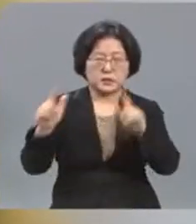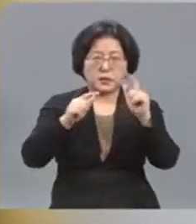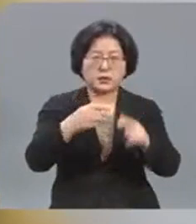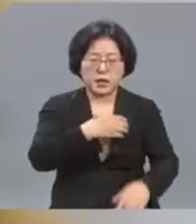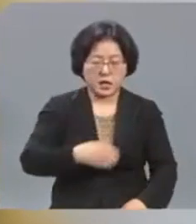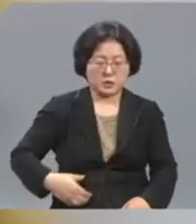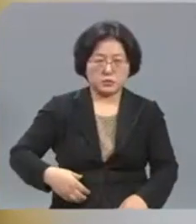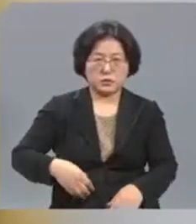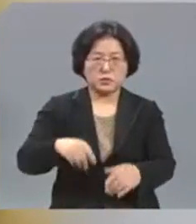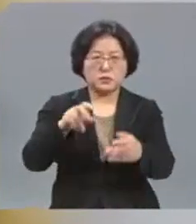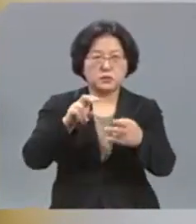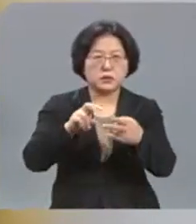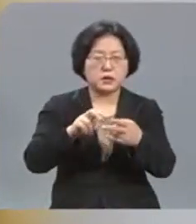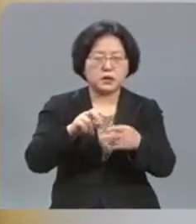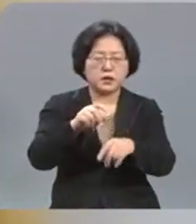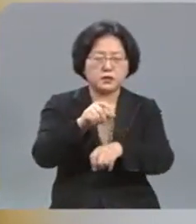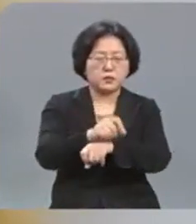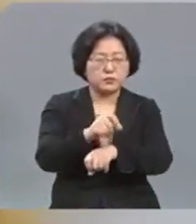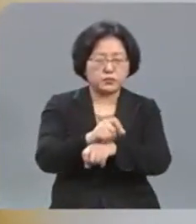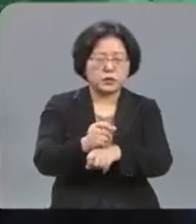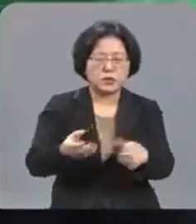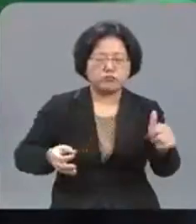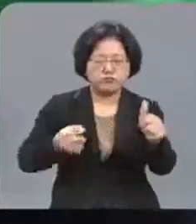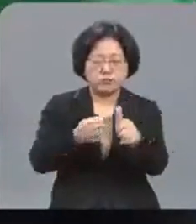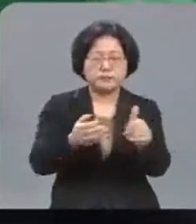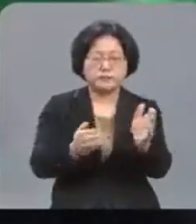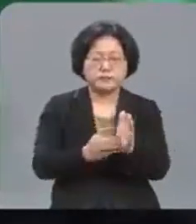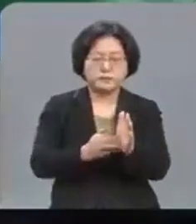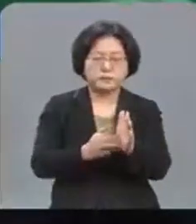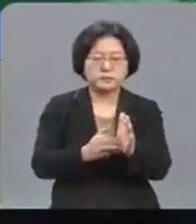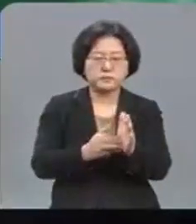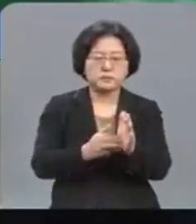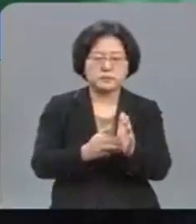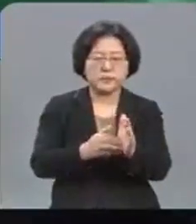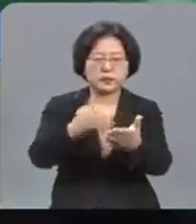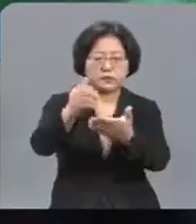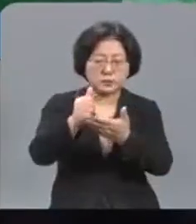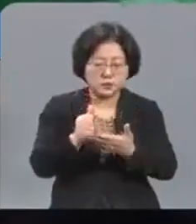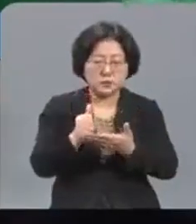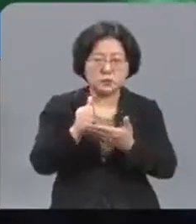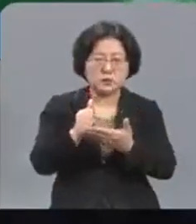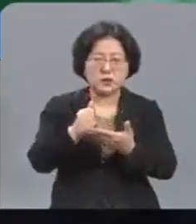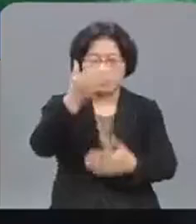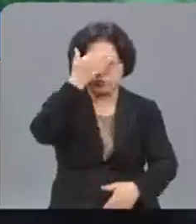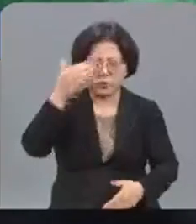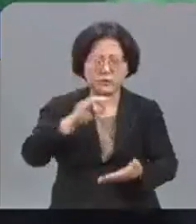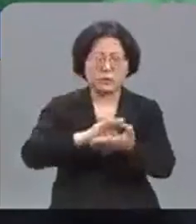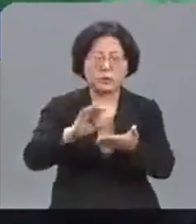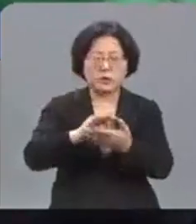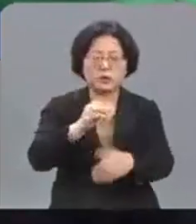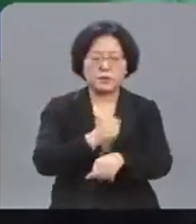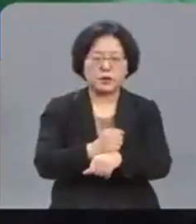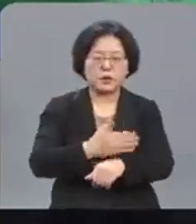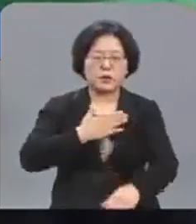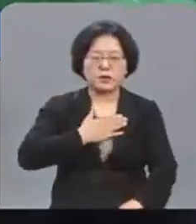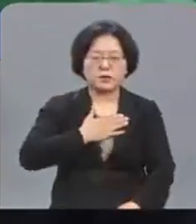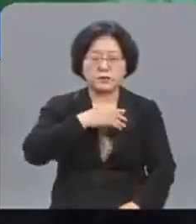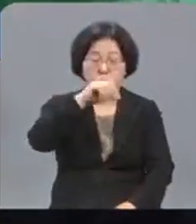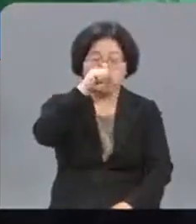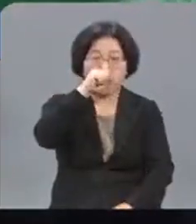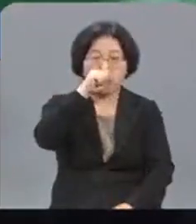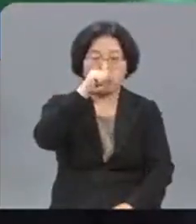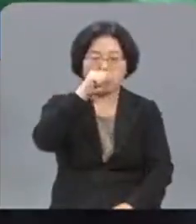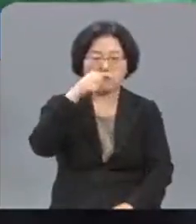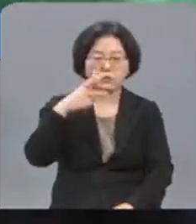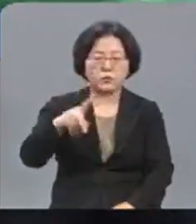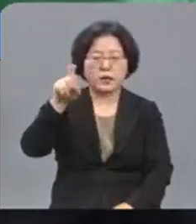동네 행정복지센터에 기부했습니다. 손님께는 기부한데 쓰겠습니다. 그러면 기분도 좋아하시고